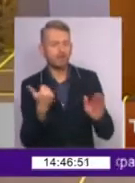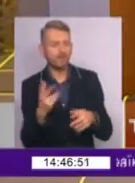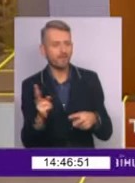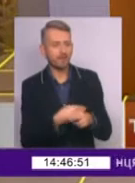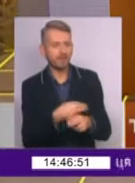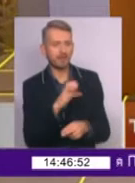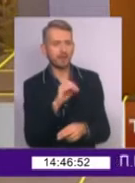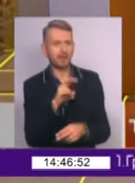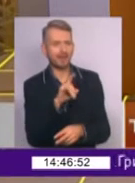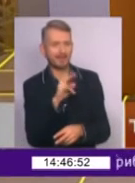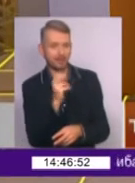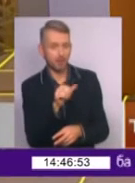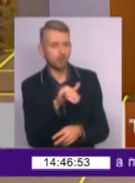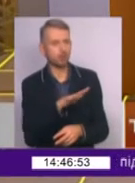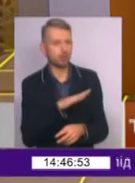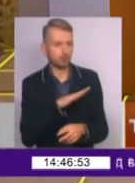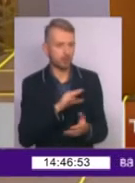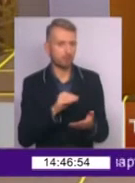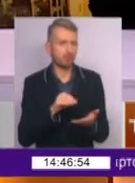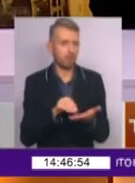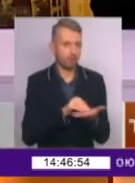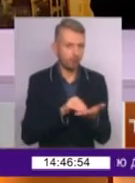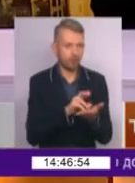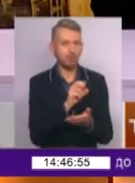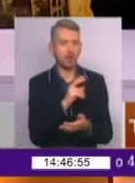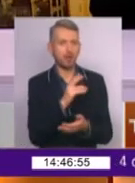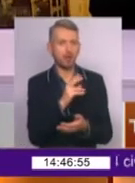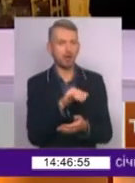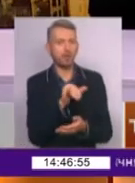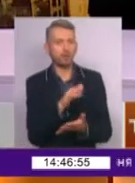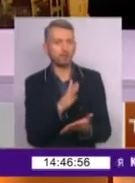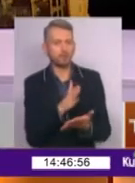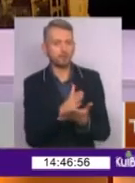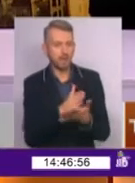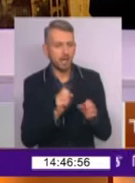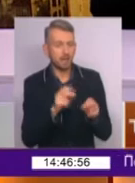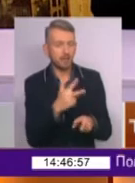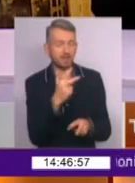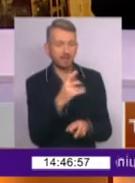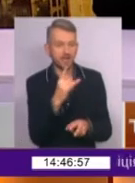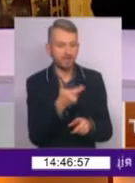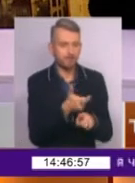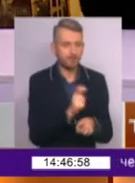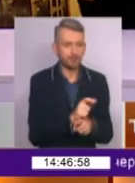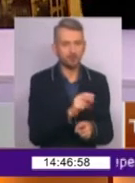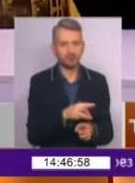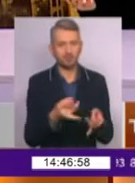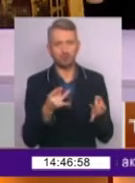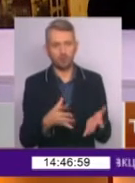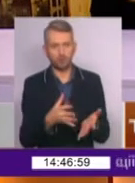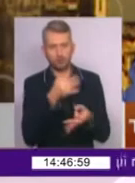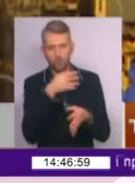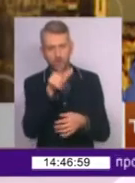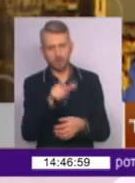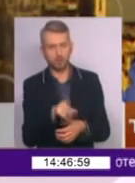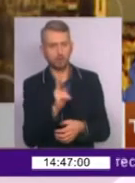можуть бути повторні бактеріемії. Вважається, що вони мають ризик пневмококового сепсису в 300 разів більший, ніж просто будь-яка людина,